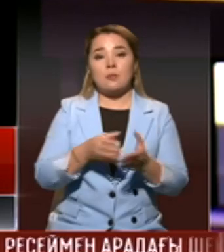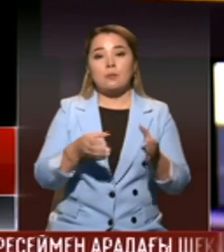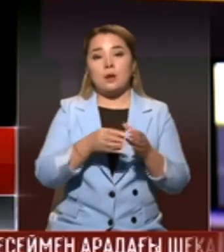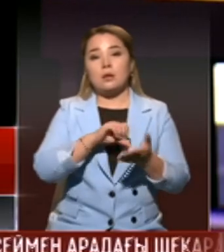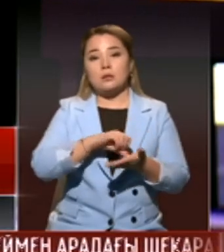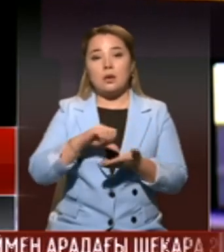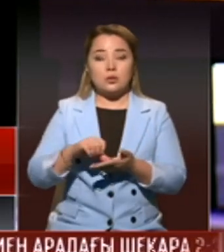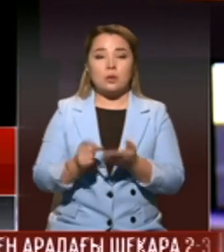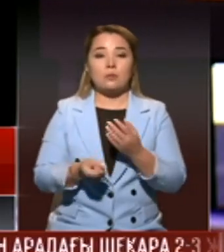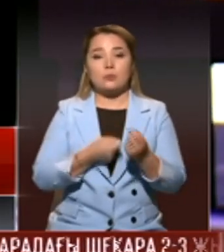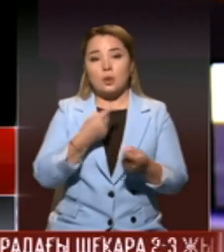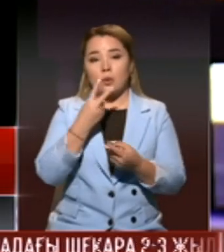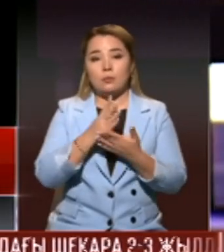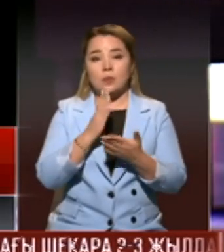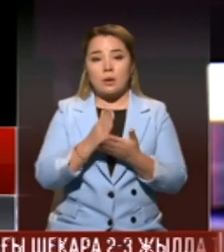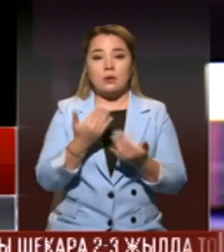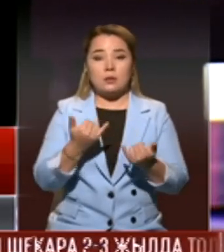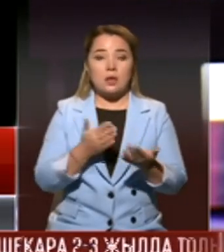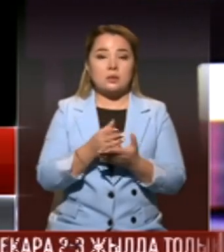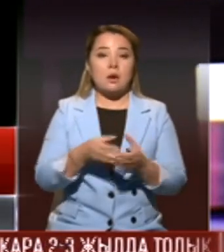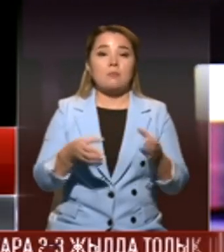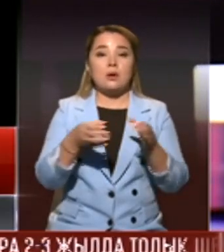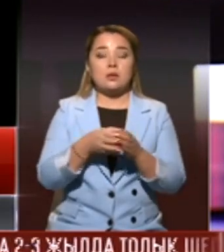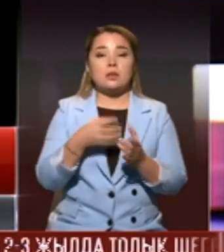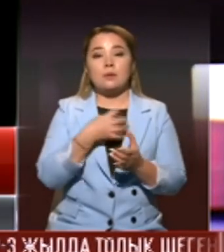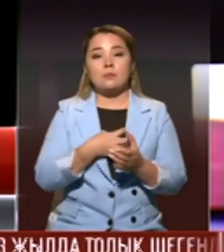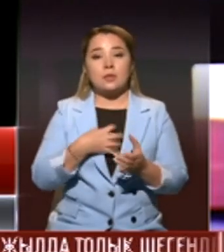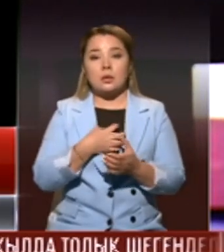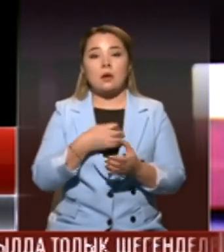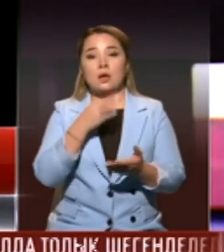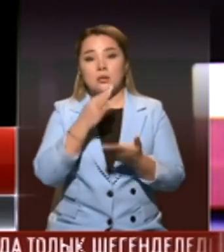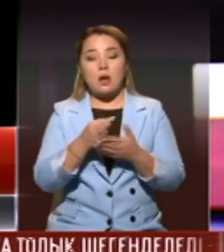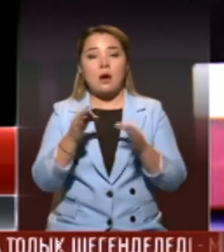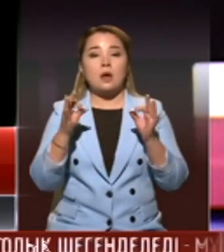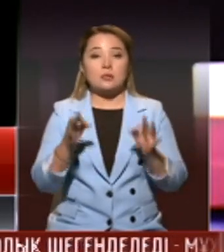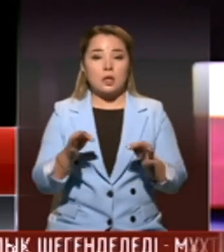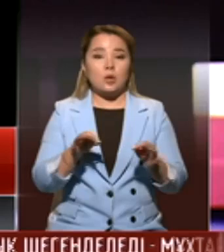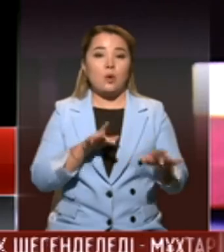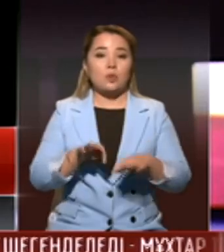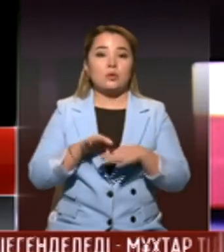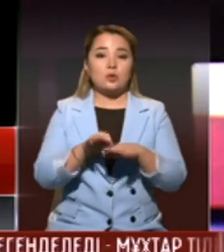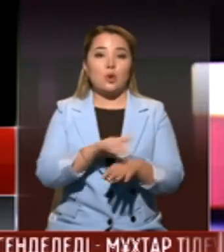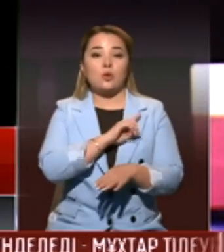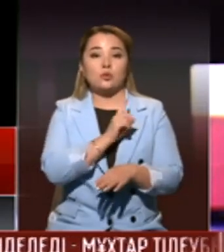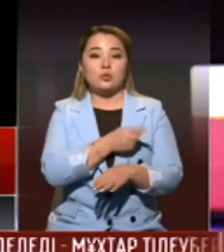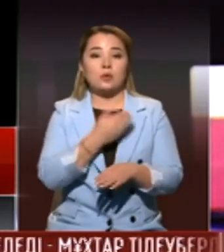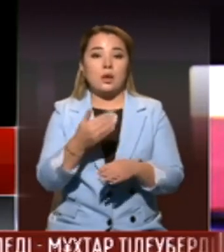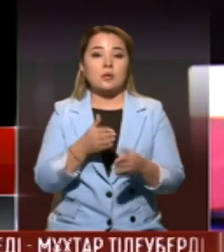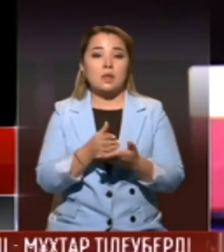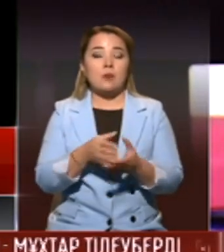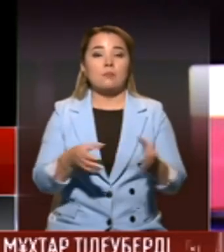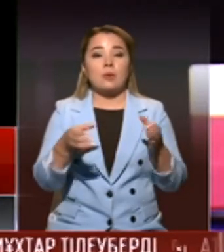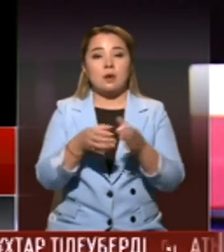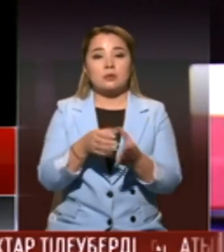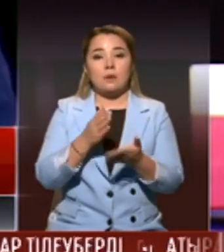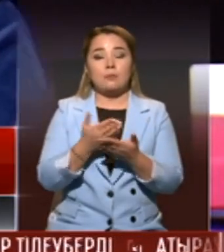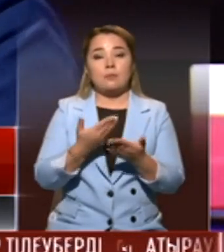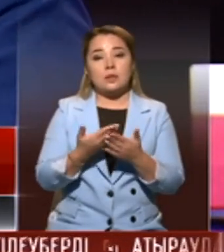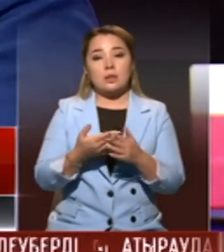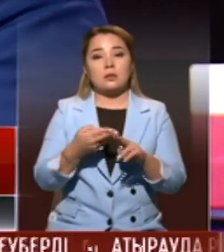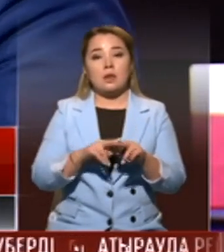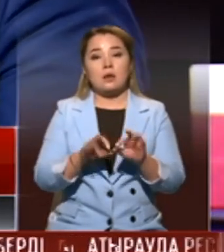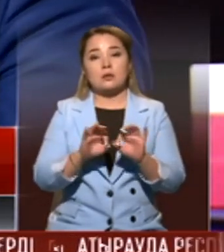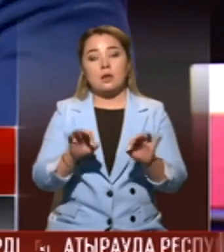барлығының мәселесі құйтырқы. Олай емес. Саяси партия негізгі, ең негізгі әділдікті қозғаушы күш бұл саяси партия. Мен сол үшін мысал келтіріп